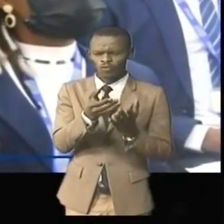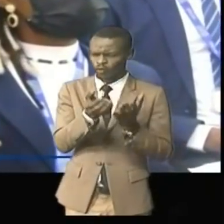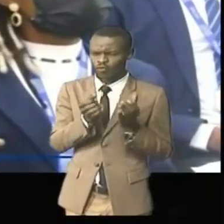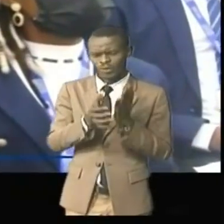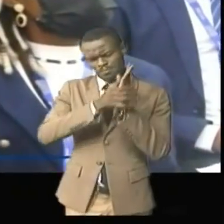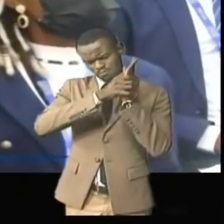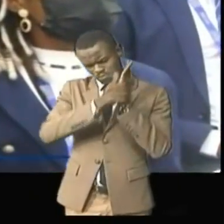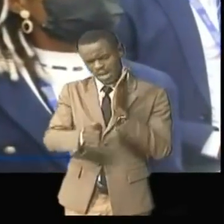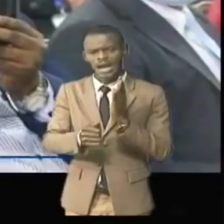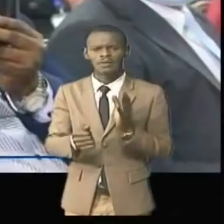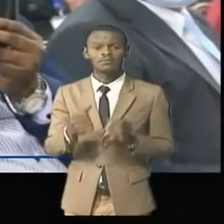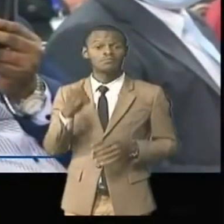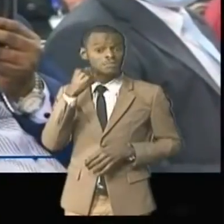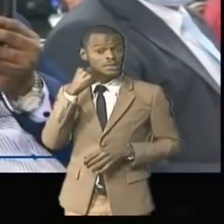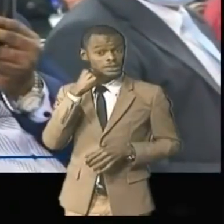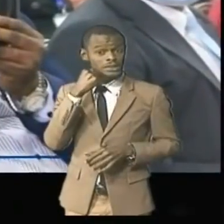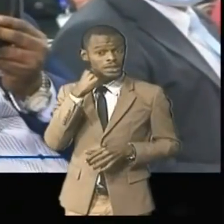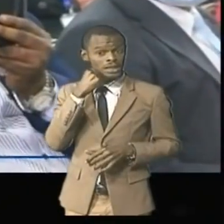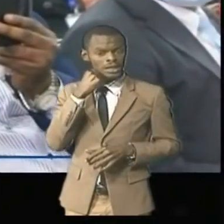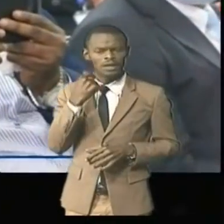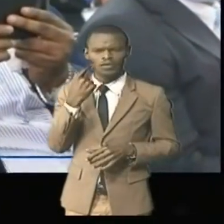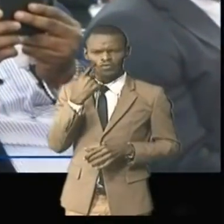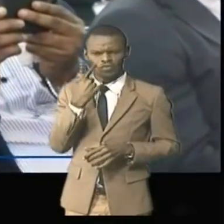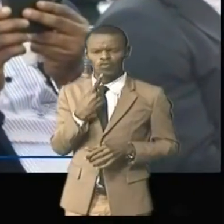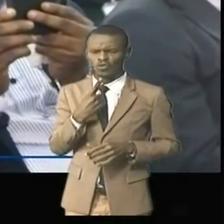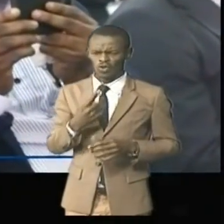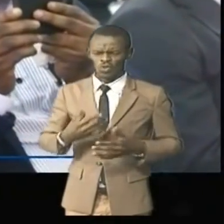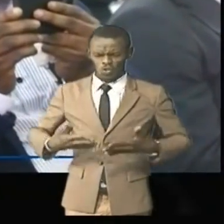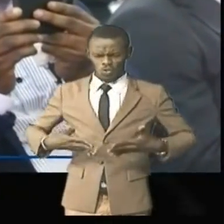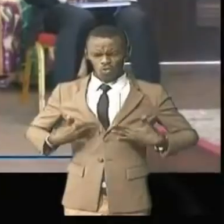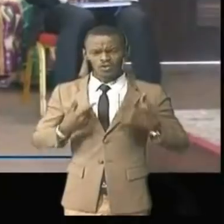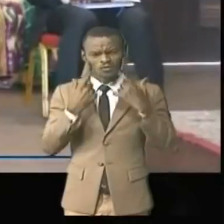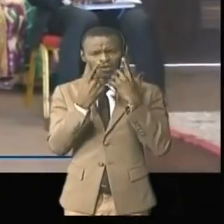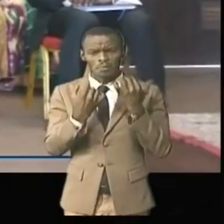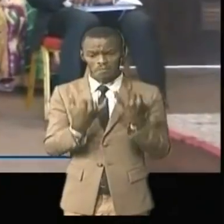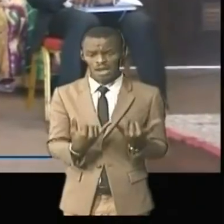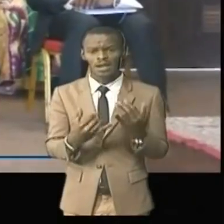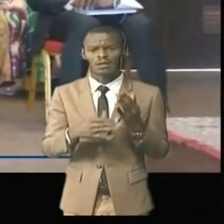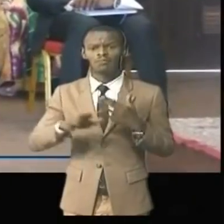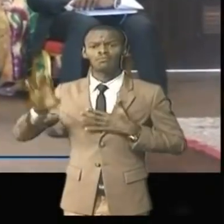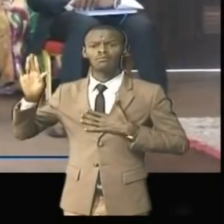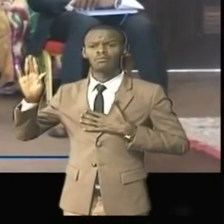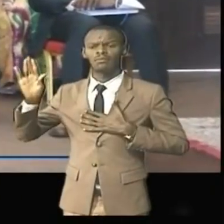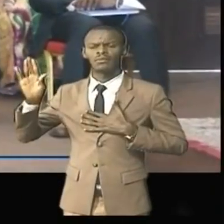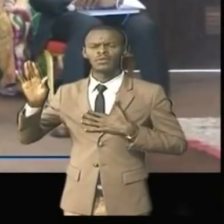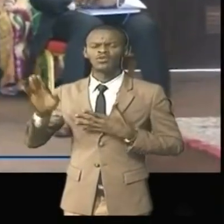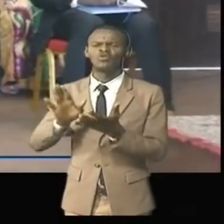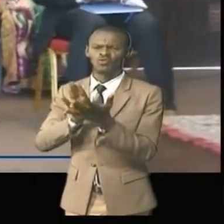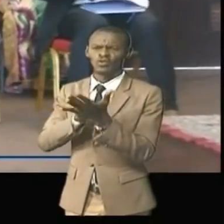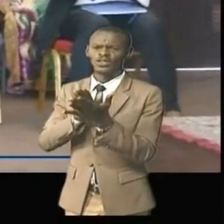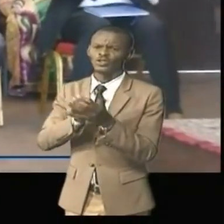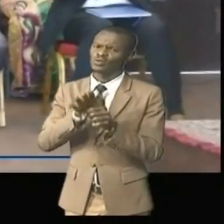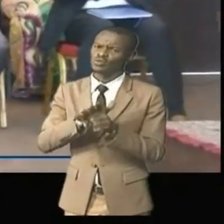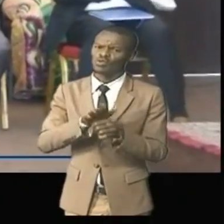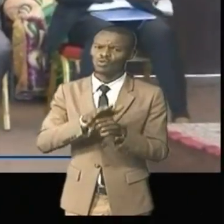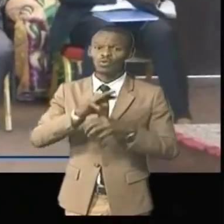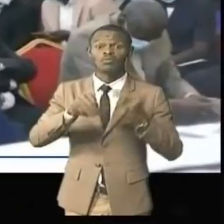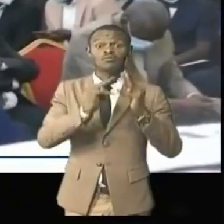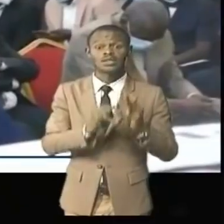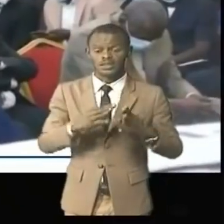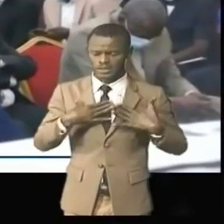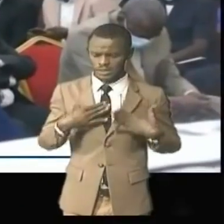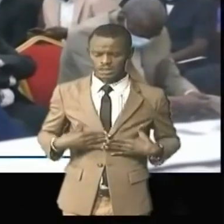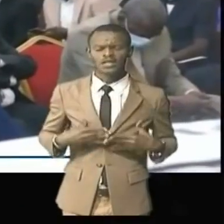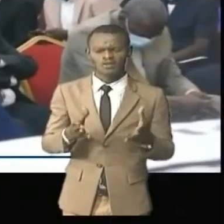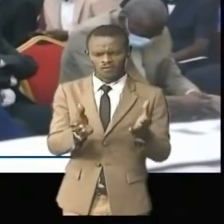l'autorité, au ministère de l'enseignement supérieur qui est en train d'abattre un travail extrêmement important pour la corporation pour remettre